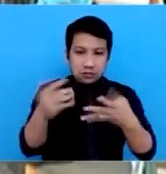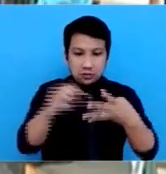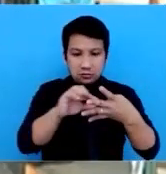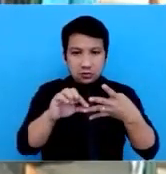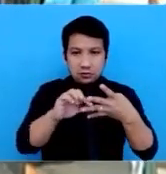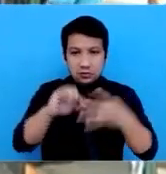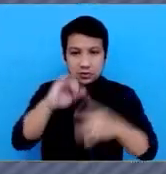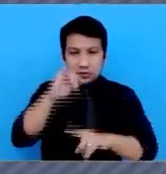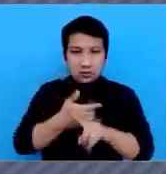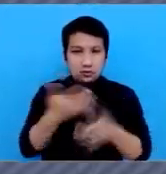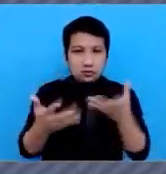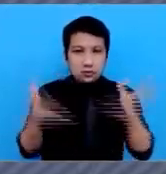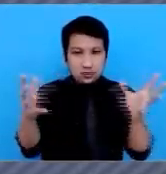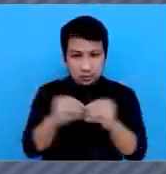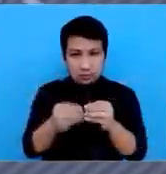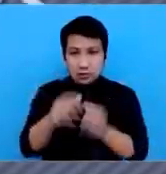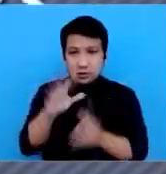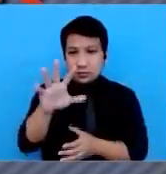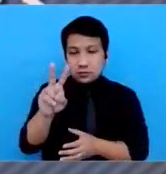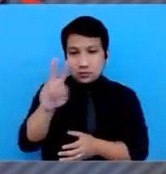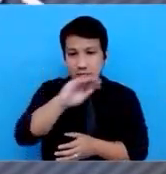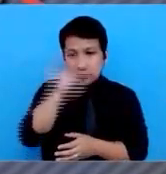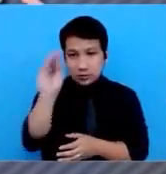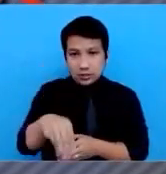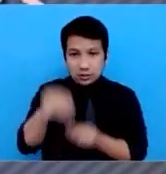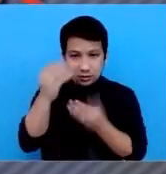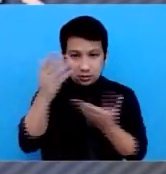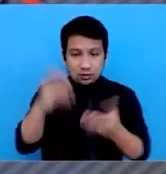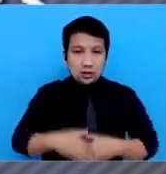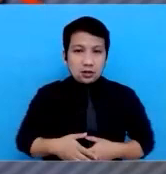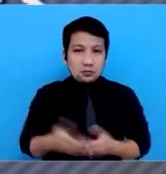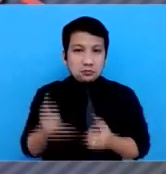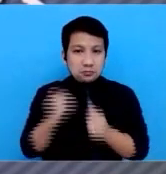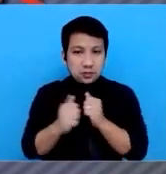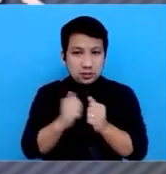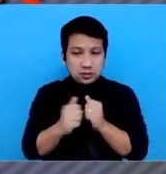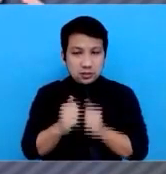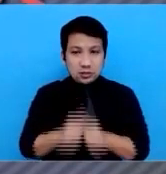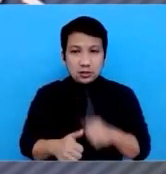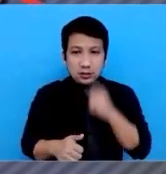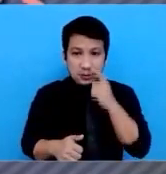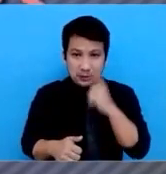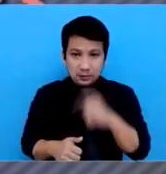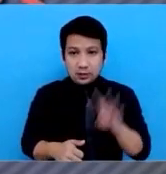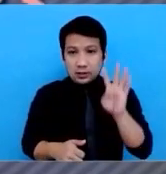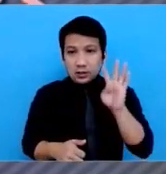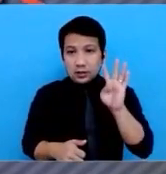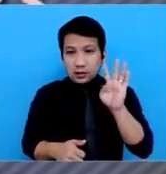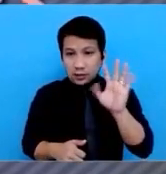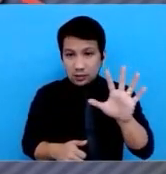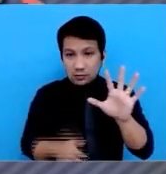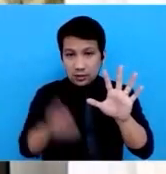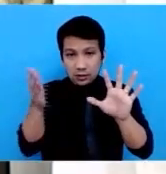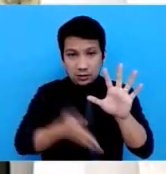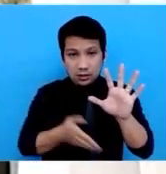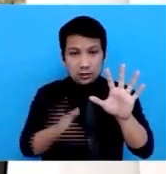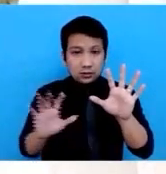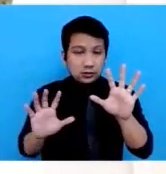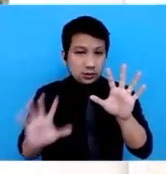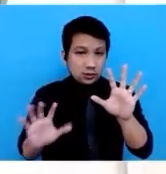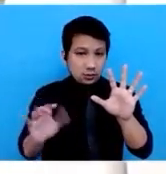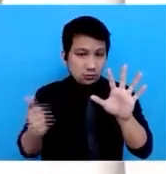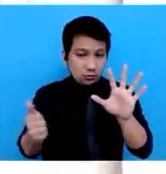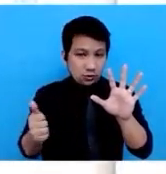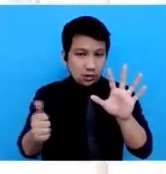positivity rate dito. Ibig sabihin, 5 sa bawat 10 tao na tinetest ang nagpo-positibo sa COVID. Sabi ni Professor